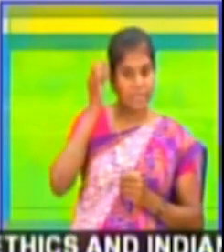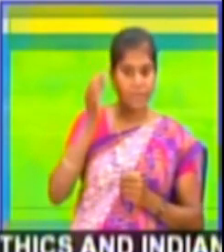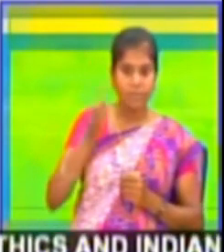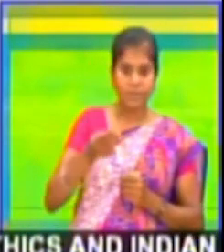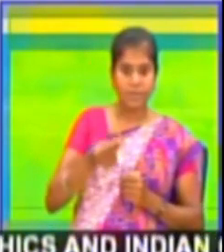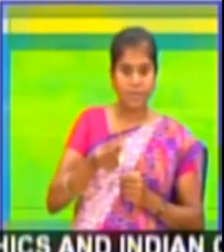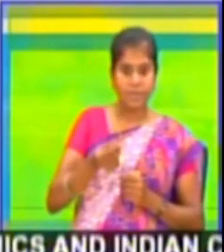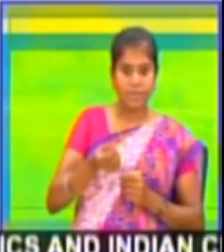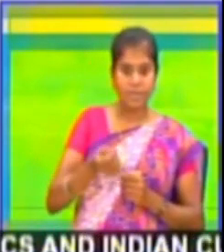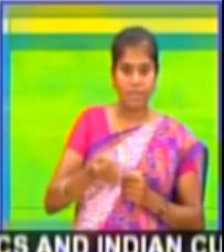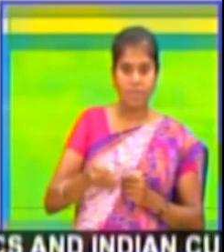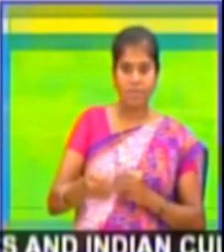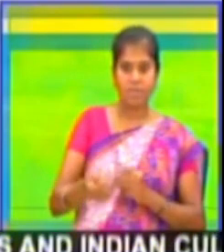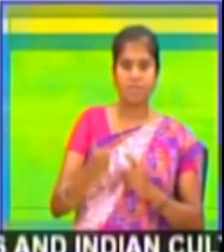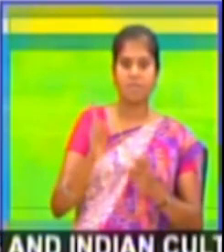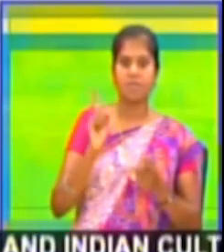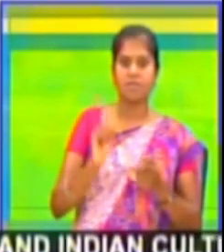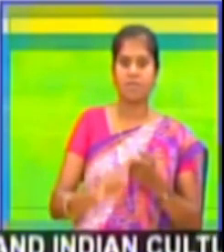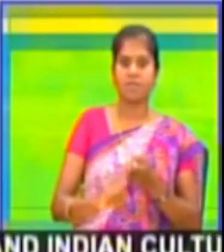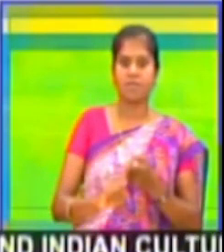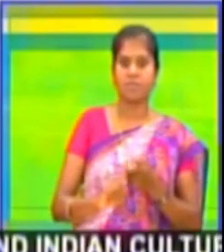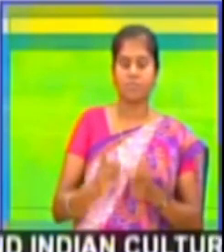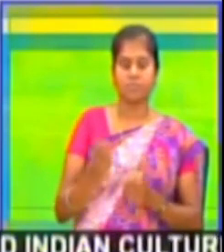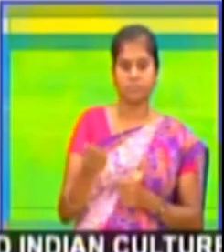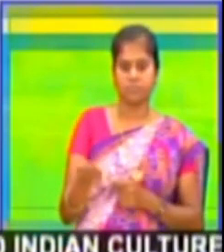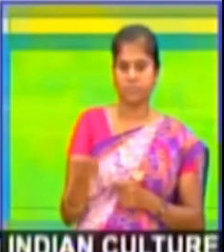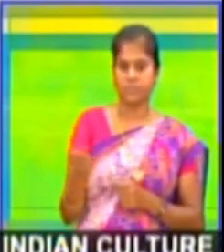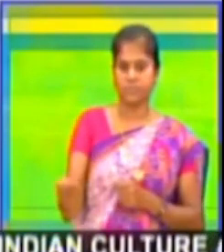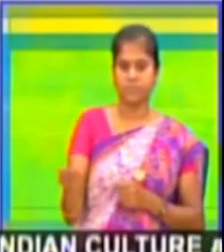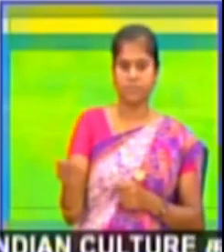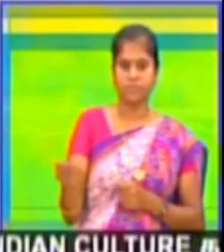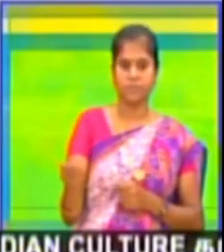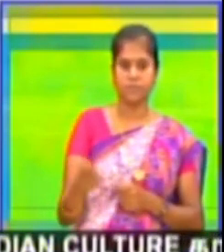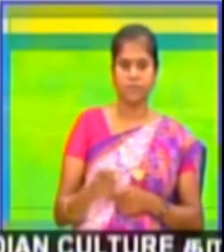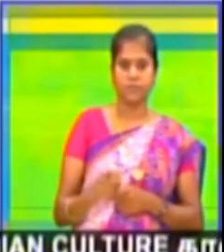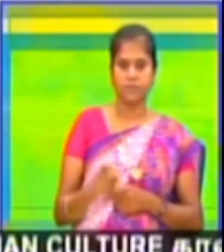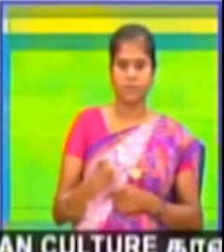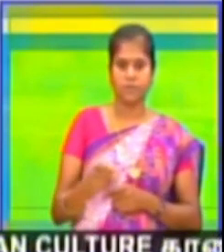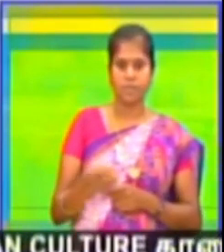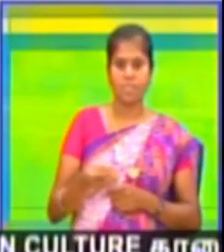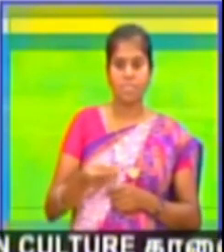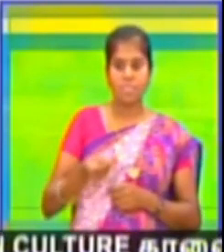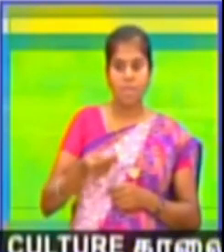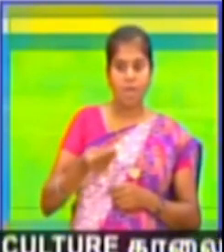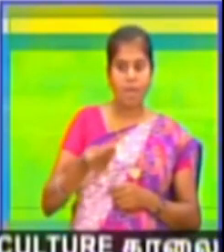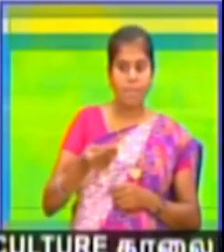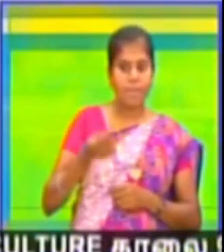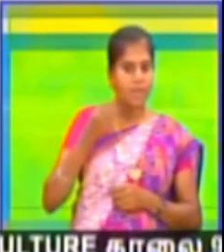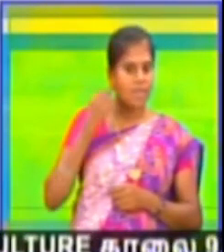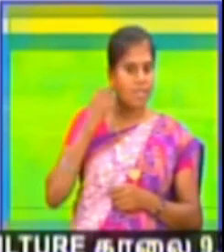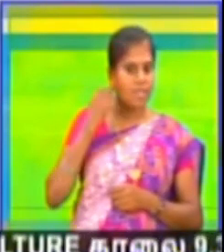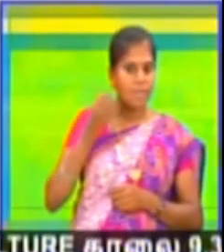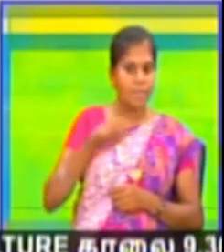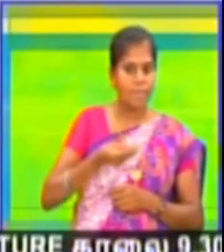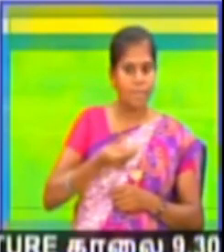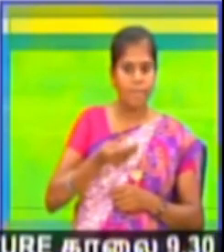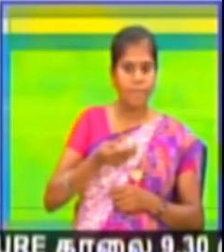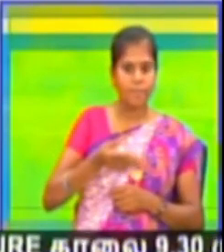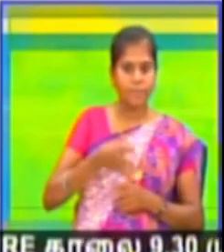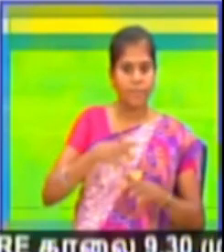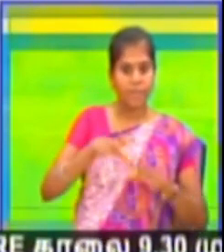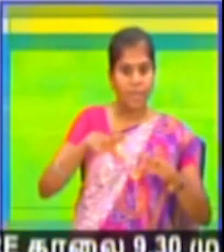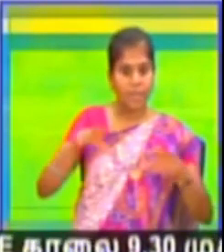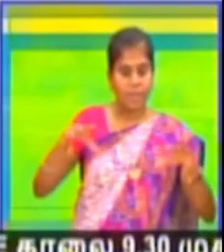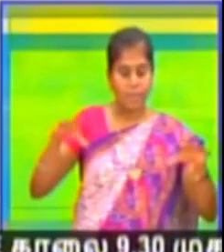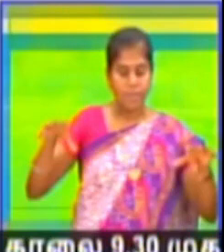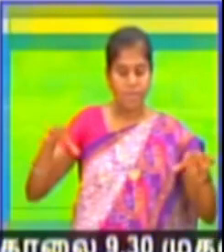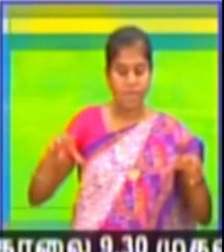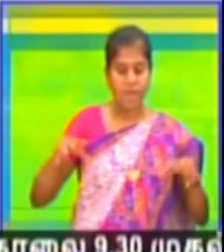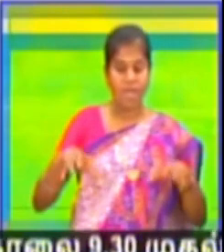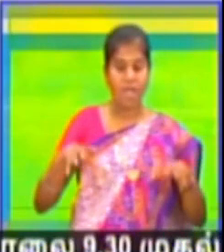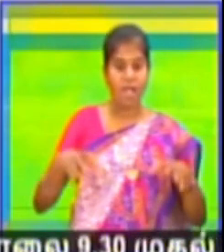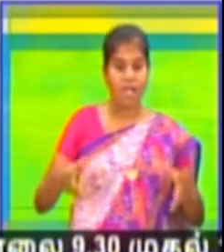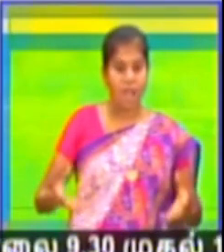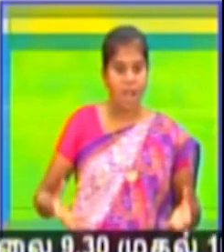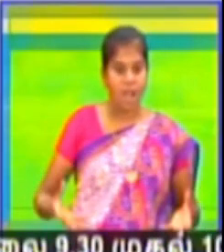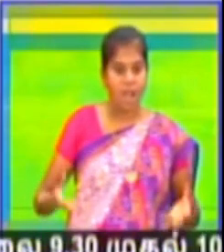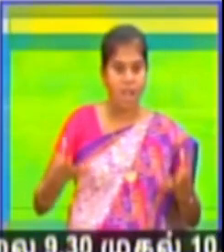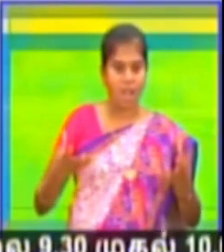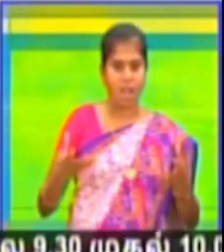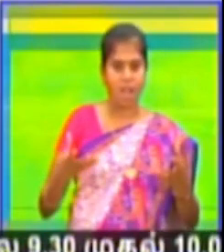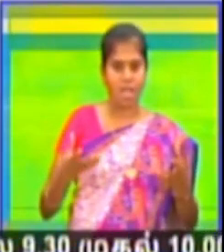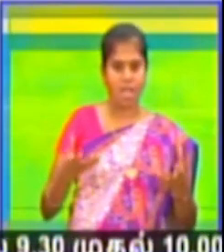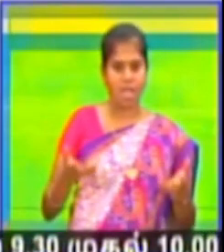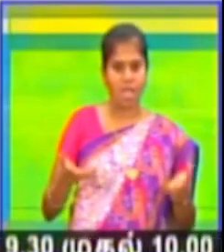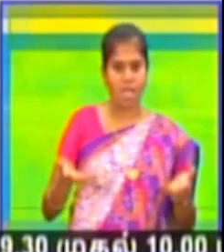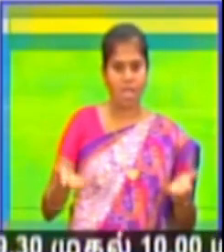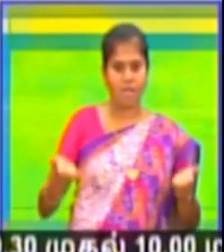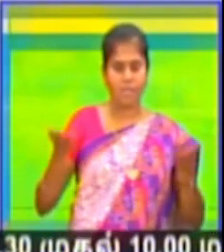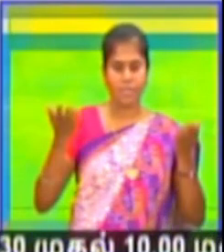இரும்பு, தாமிரம் போன்ற கனிம வளங்கள் நிறைந்து வட அமெரிக்காவினுடைய பொருளாதாரத்தில்